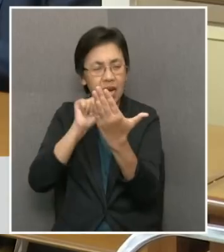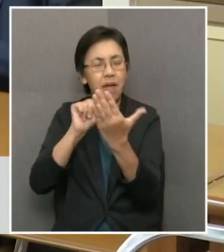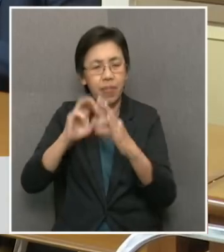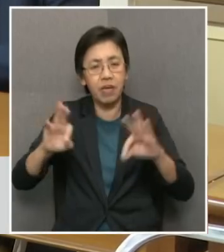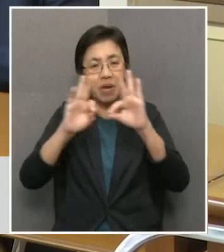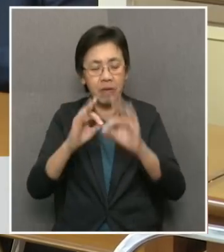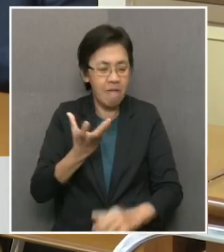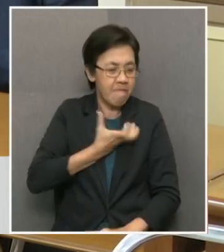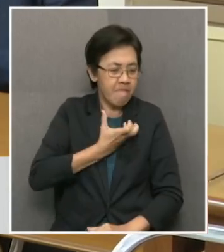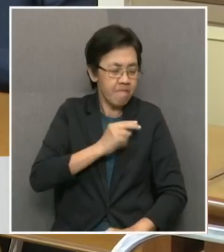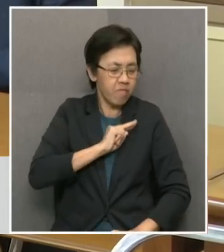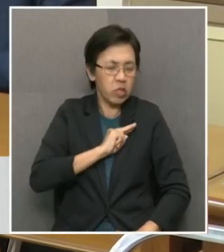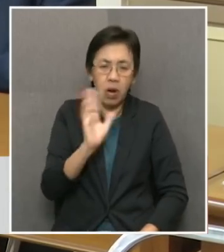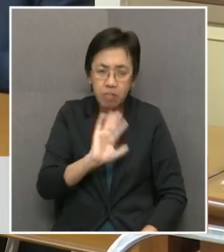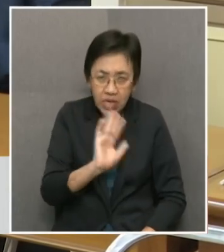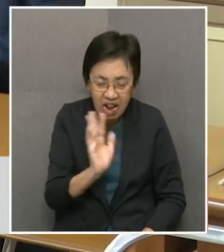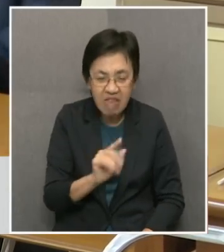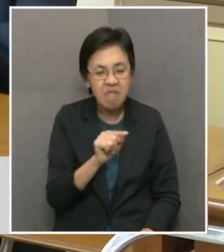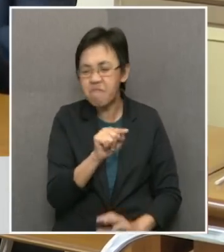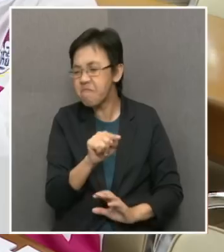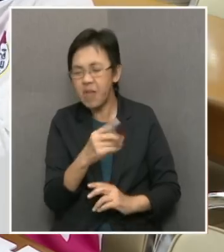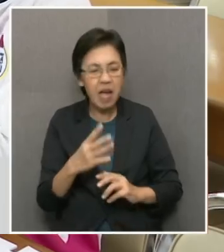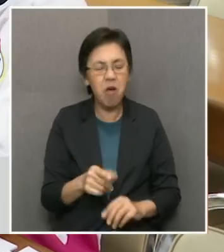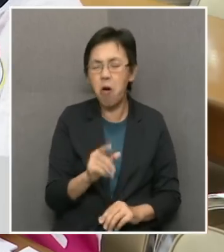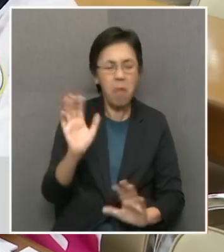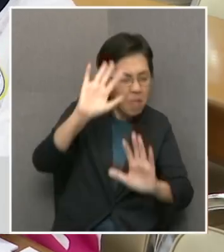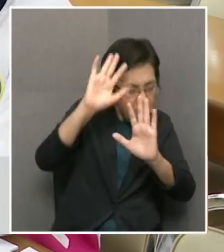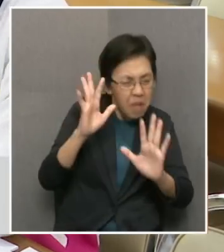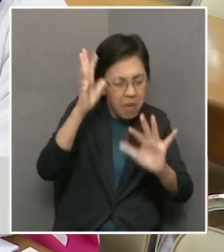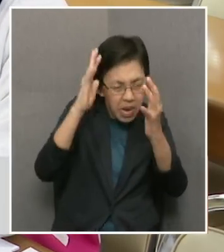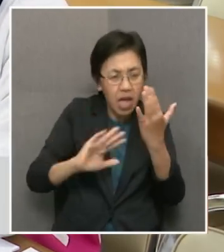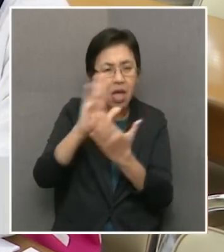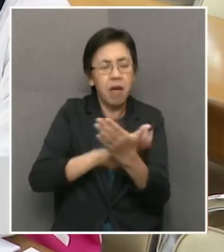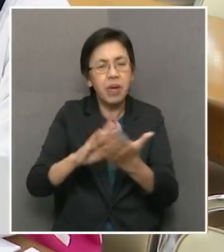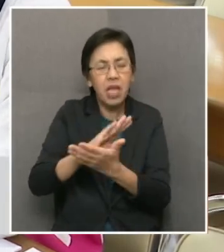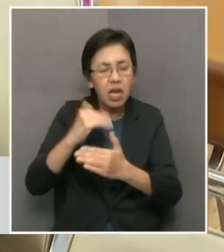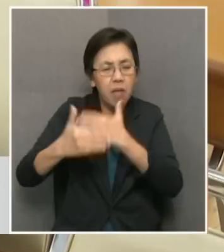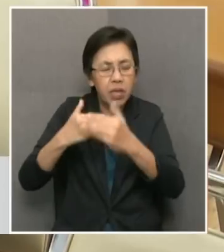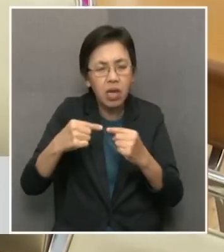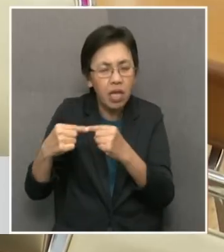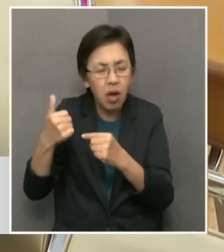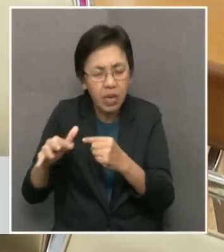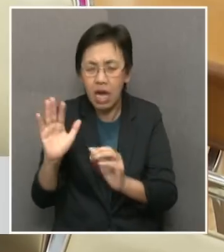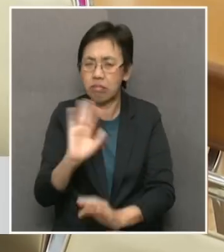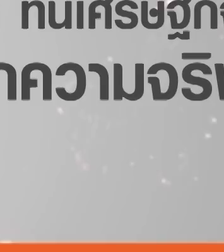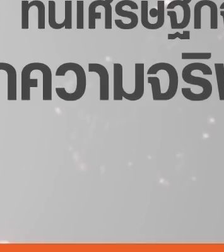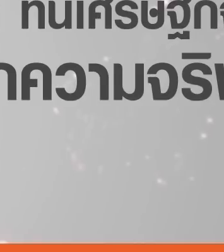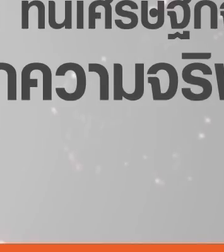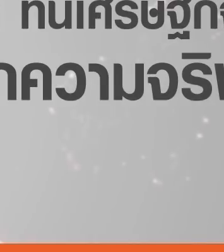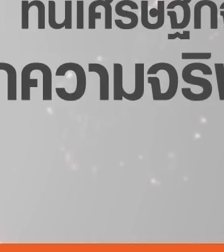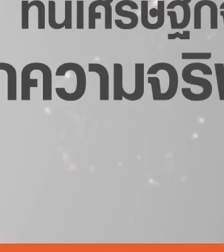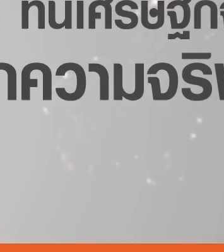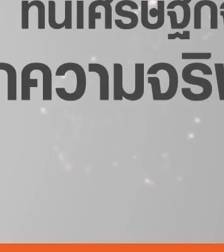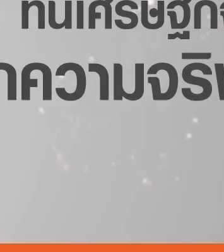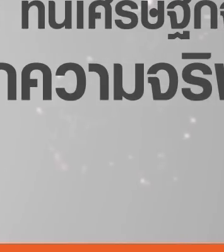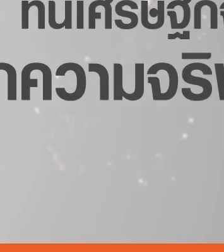โกรธแค้นส่วนตัวอย่าเอาเรื่องนั้นเรื่องนี้มาเป็นเหตุอ้างทำให้ชาติไม่สามารถเดินไปข้างหน้าได้ครับ